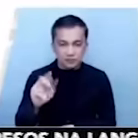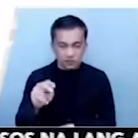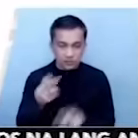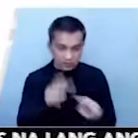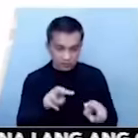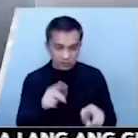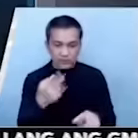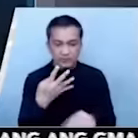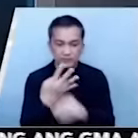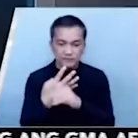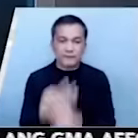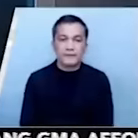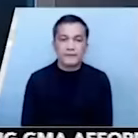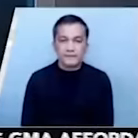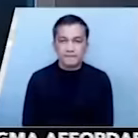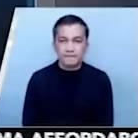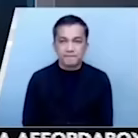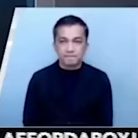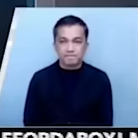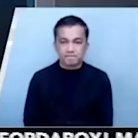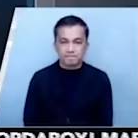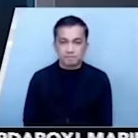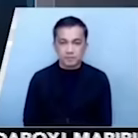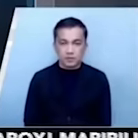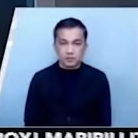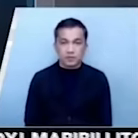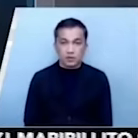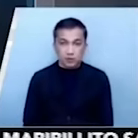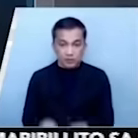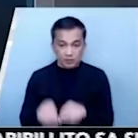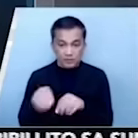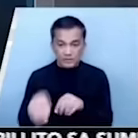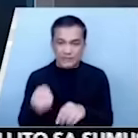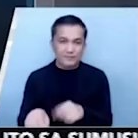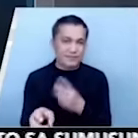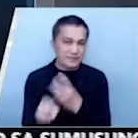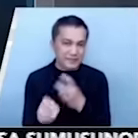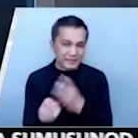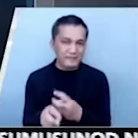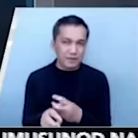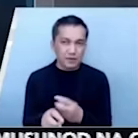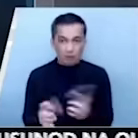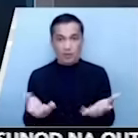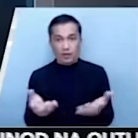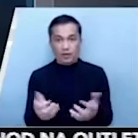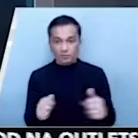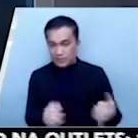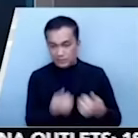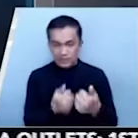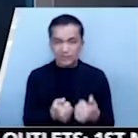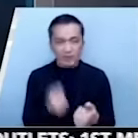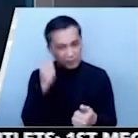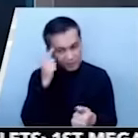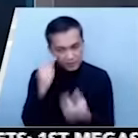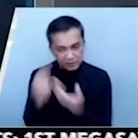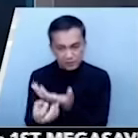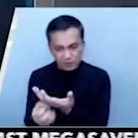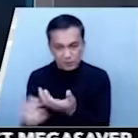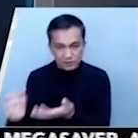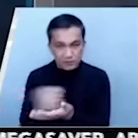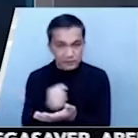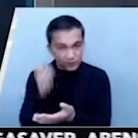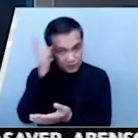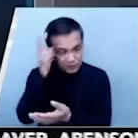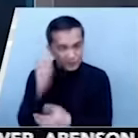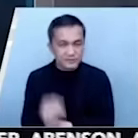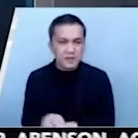oras. Kung ang magtanim ay hindi biro, aba challenging din ang pag-iisip ng pagluluto sa mga inaning gulay. Pero may